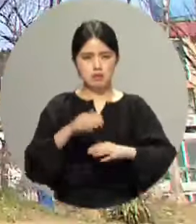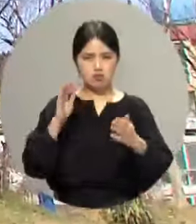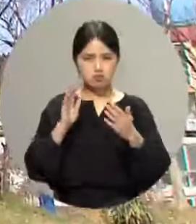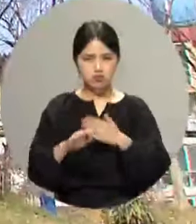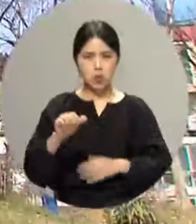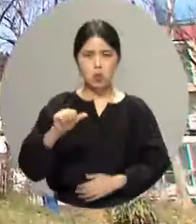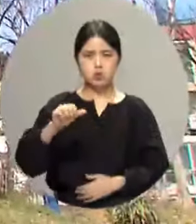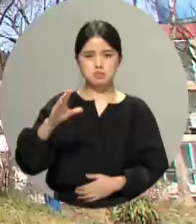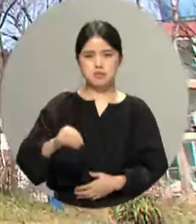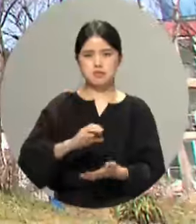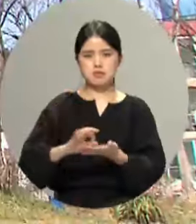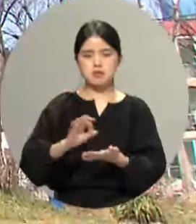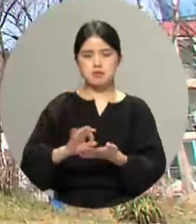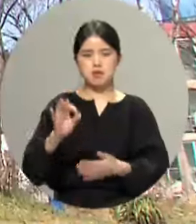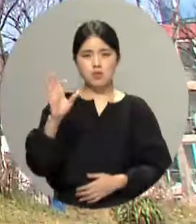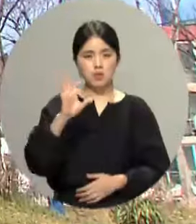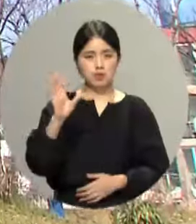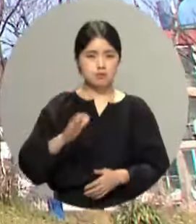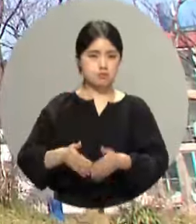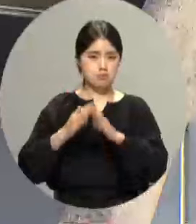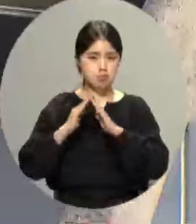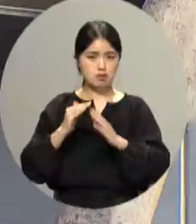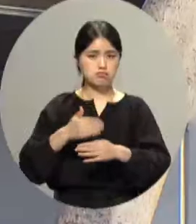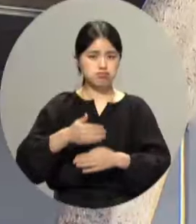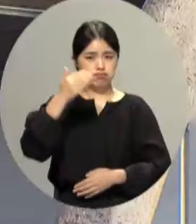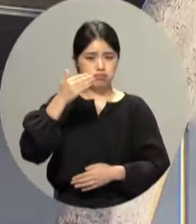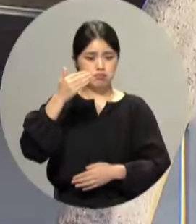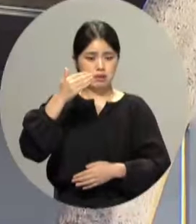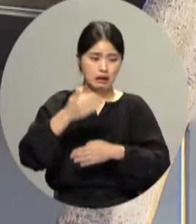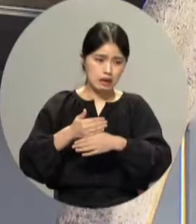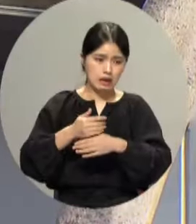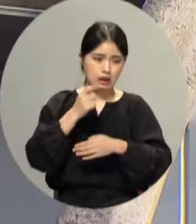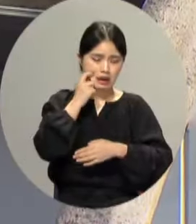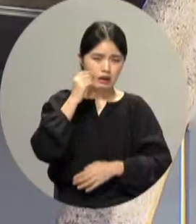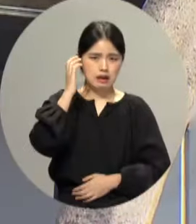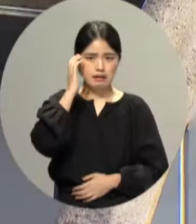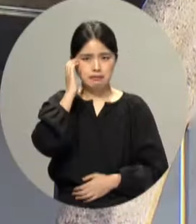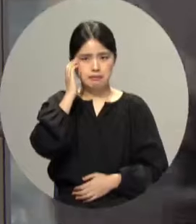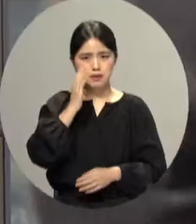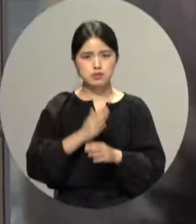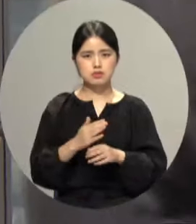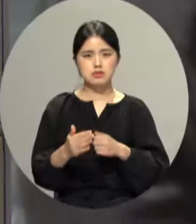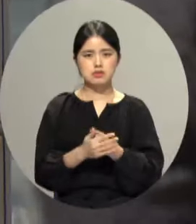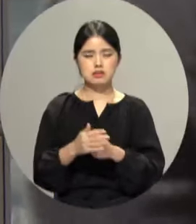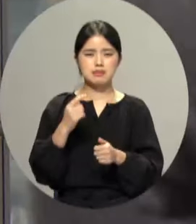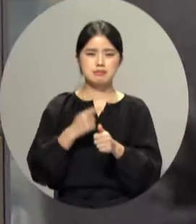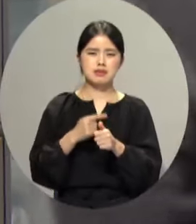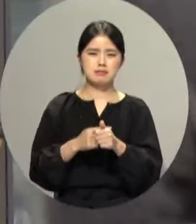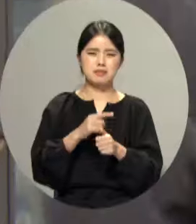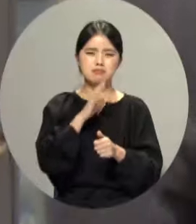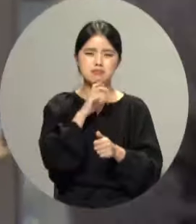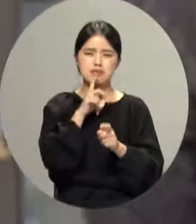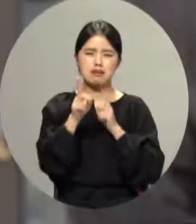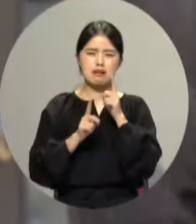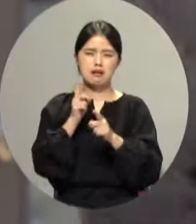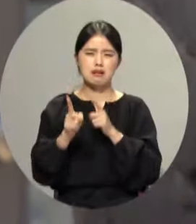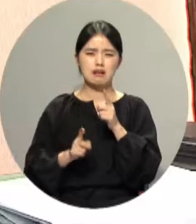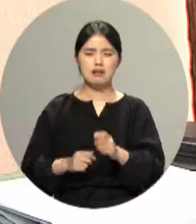원을 들여 화장실을 설치하고도 문을 열지도 닫지도 못하는 상황이 이어지자 비판의 목소리만 커지고